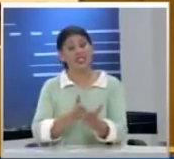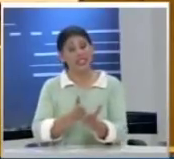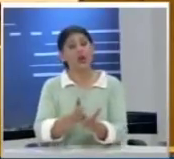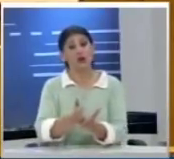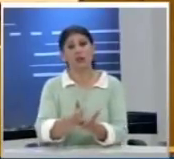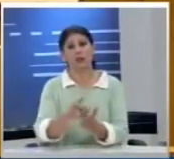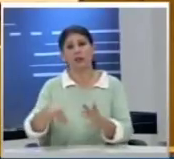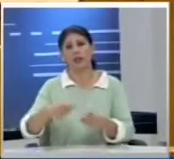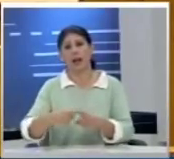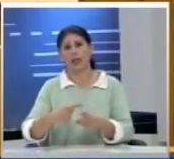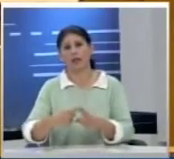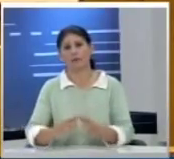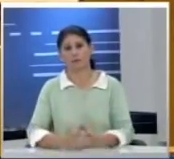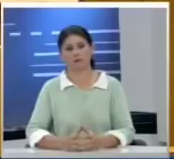δικαιοσύνη.